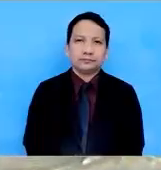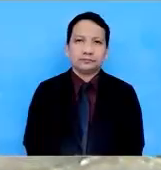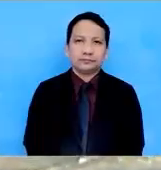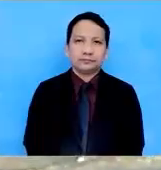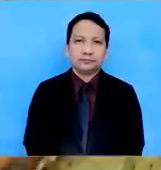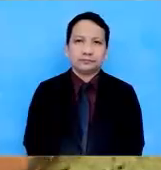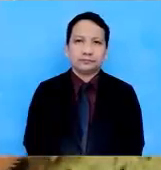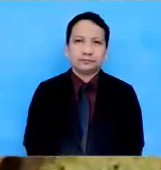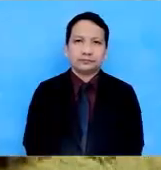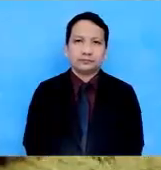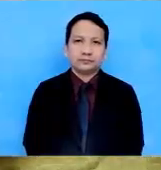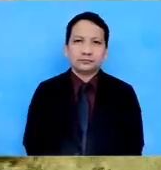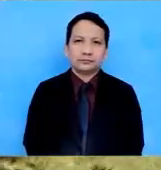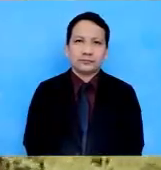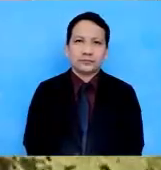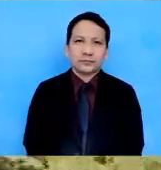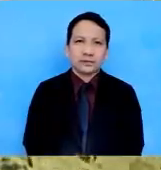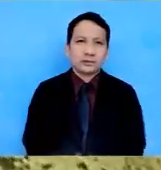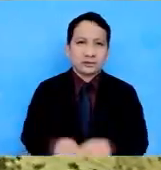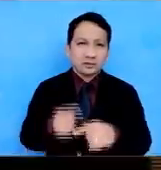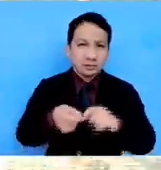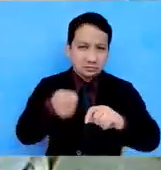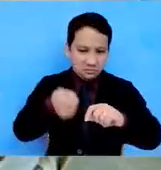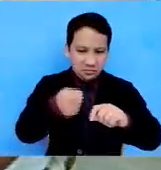Bawat hukbo,